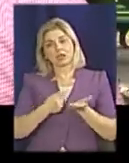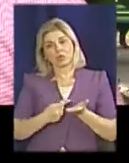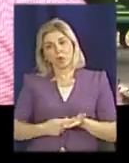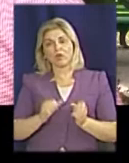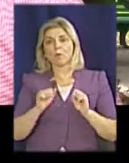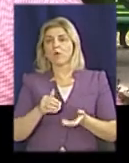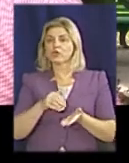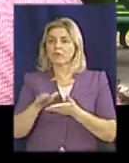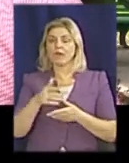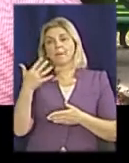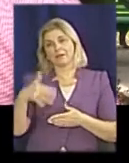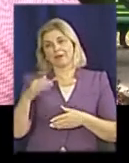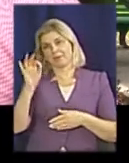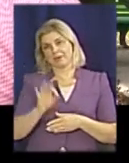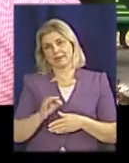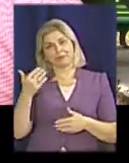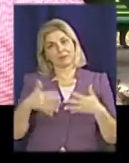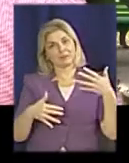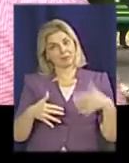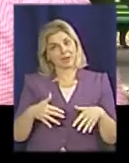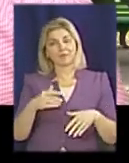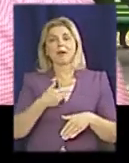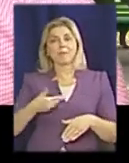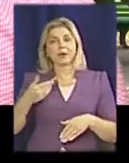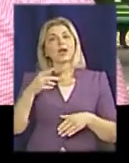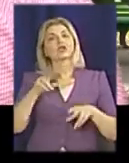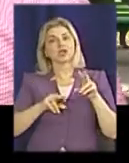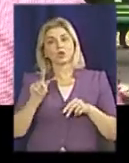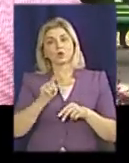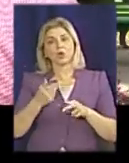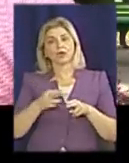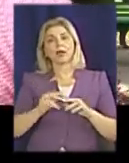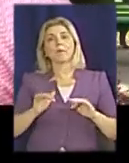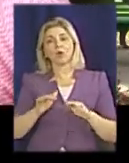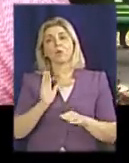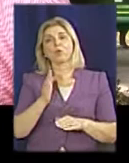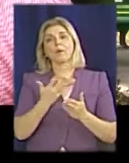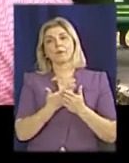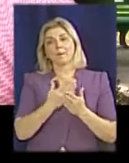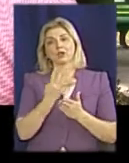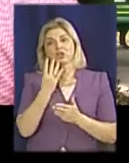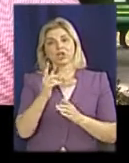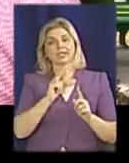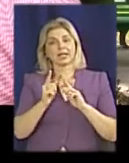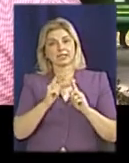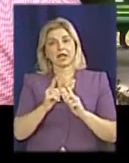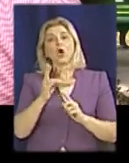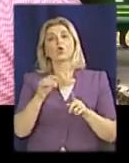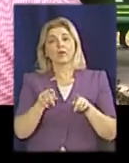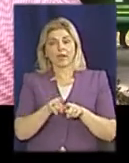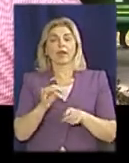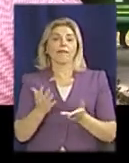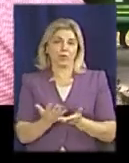сприйняти. Тут 50 на 50. В принципі, ми розраховували, що цей процес займе близько 4 засідань. В принципі, воно так